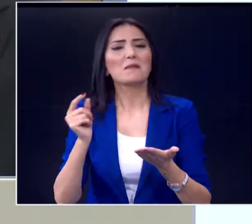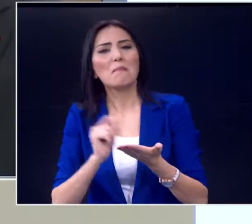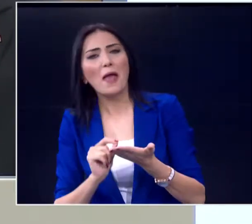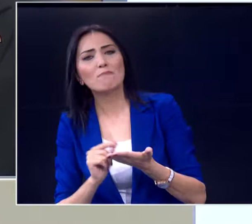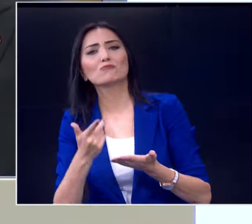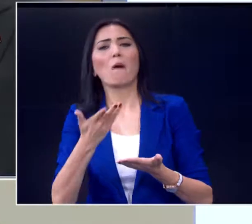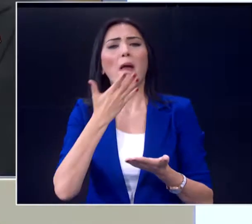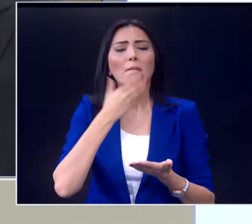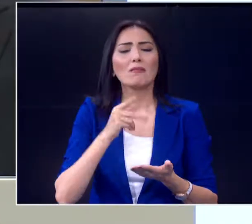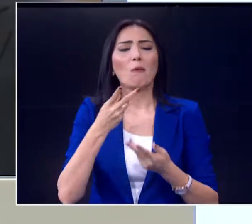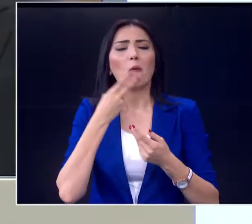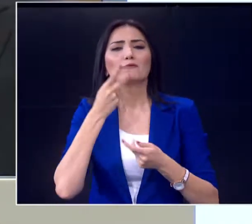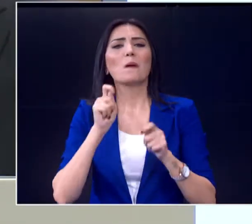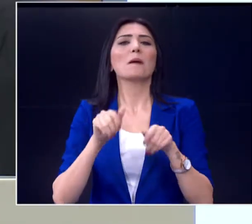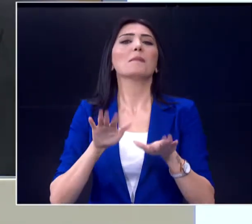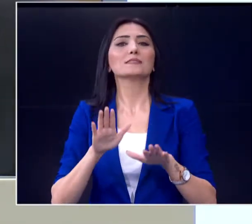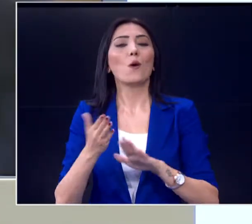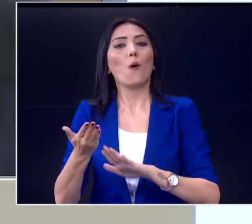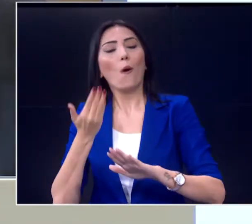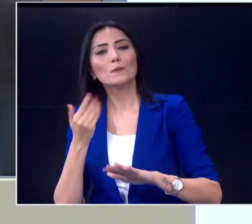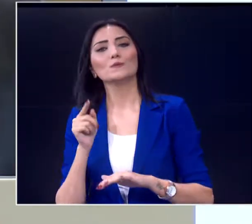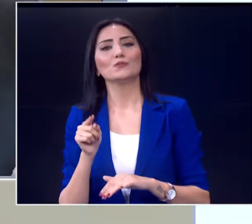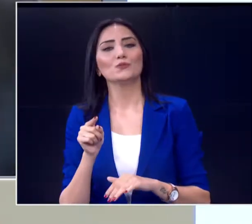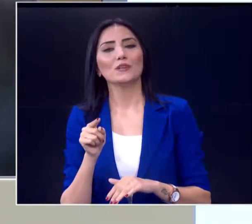ne emekliyi. Önce